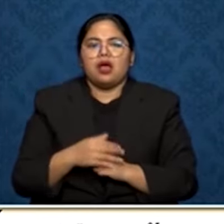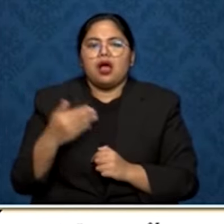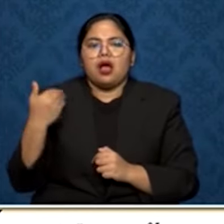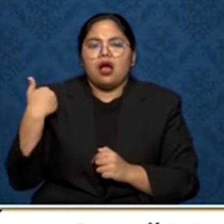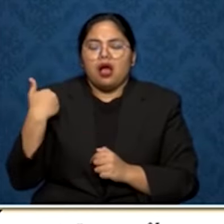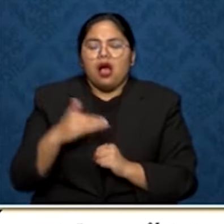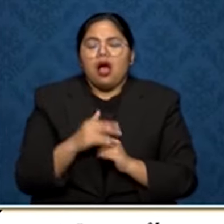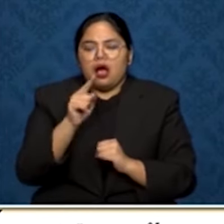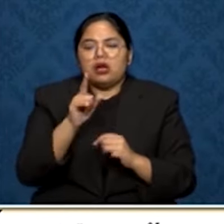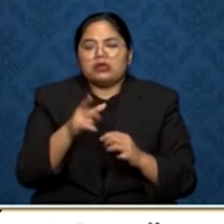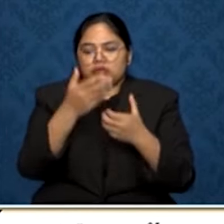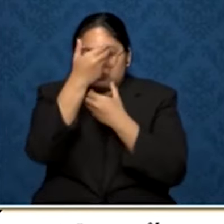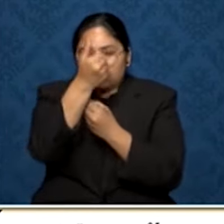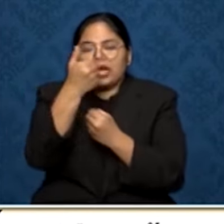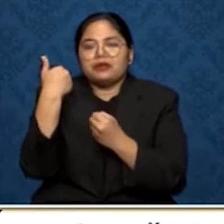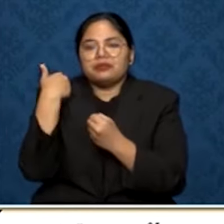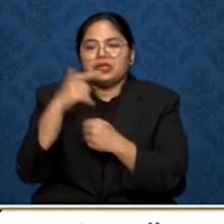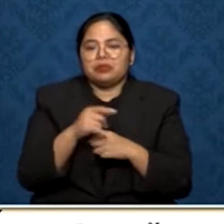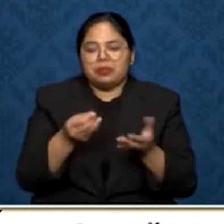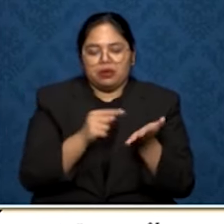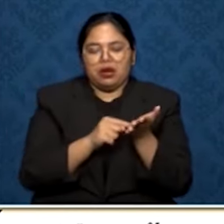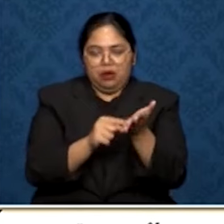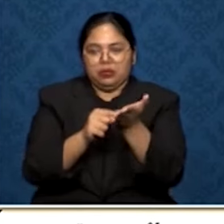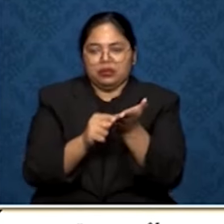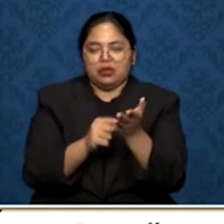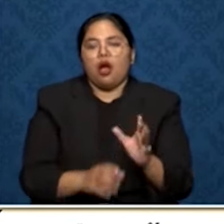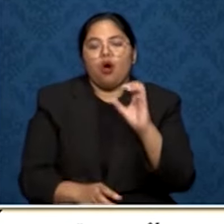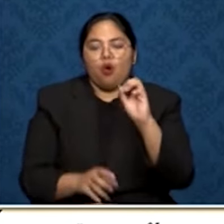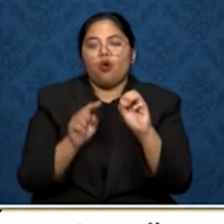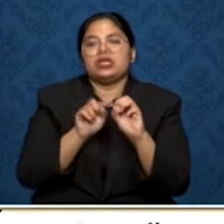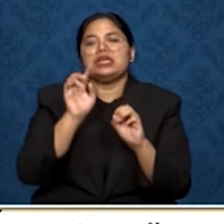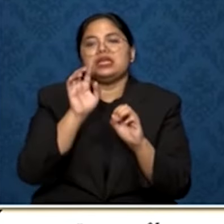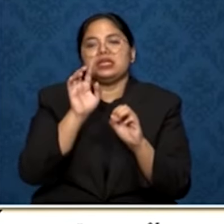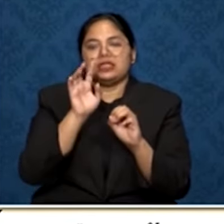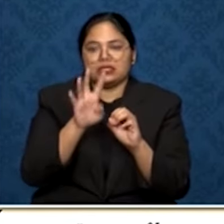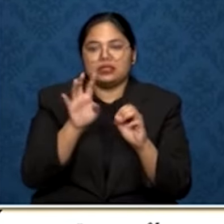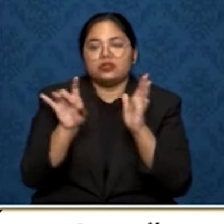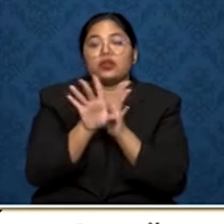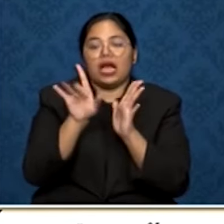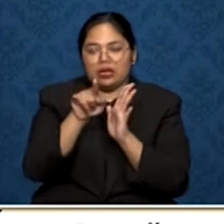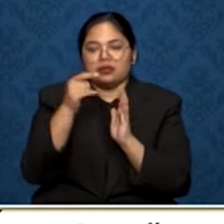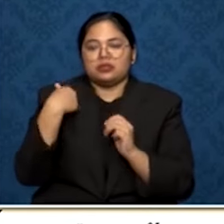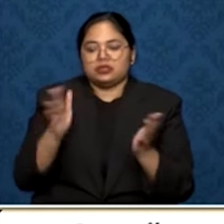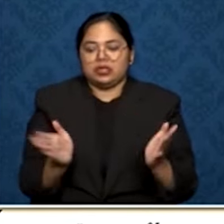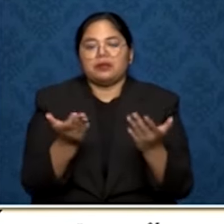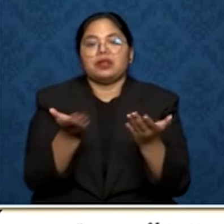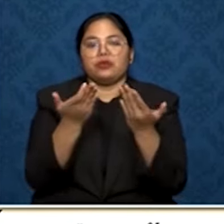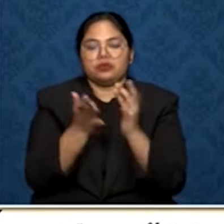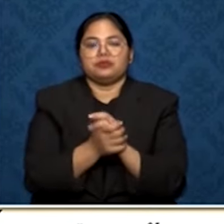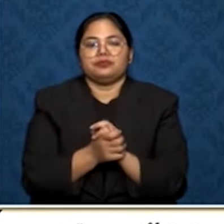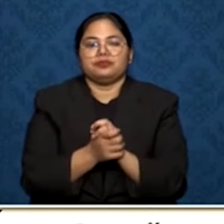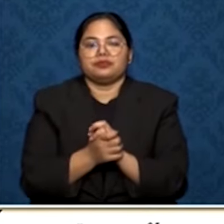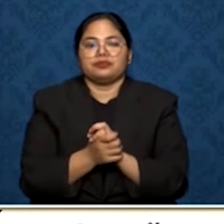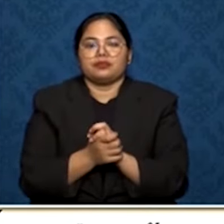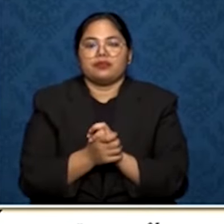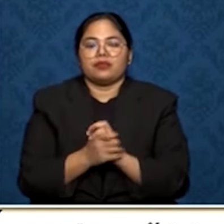กบใครับ ม Business Matching ให้ใช่ไครับโอ่ สุทายครั๊ปเซ็กนะครับ ในการสรัสนุนนะครับ เพิมเติม เรามี 2 อย่ครั